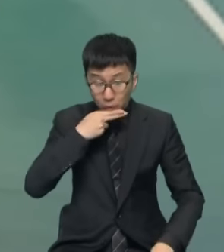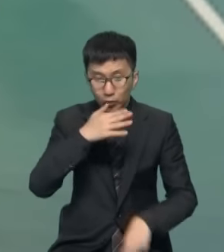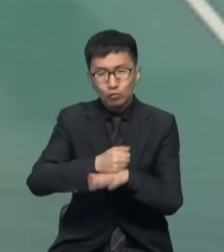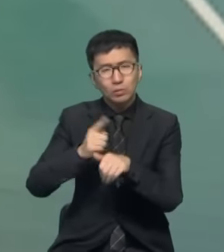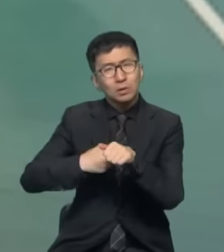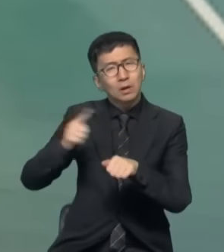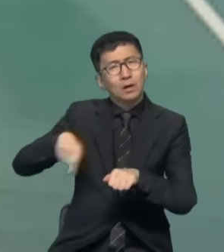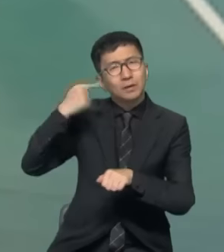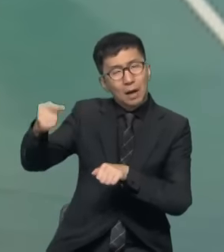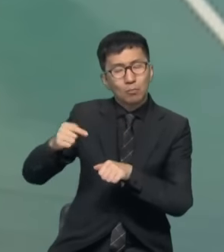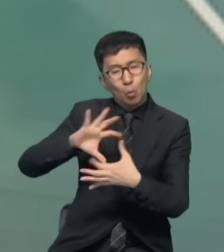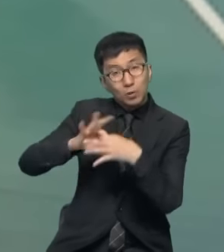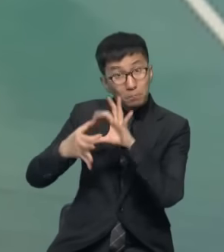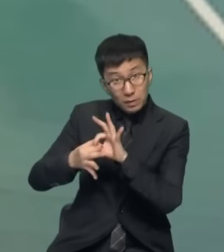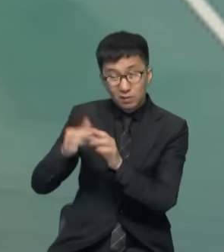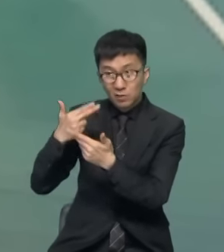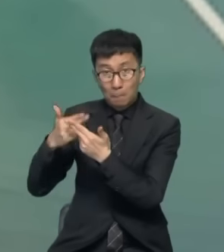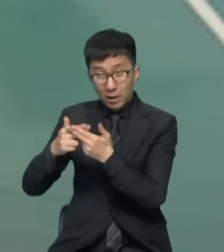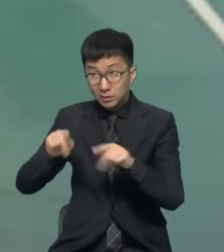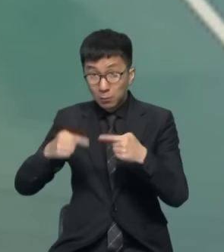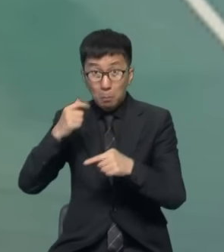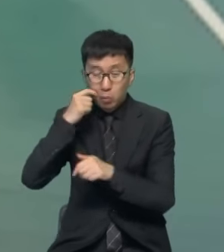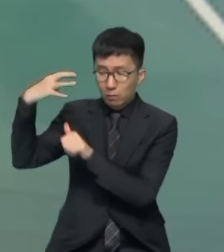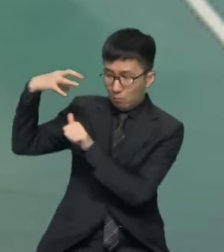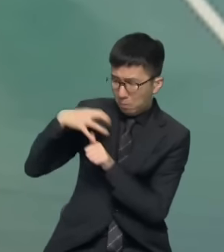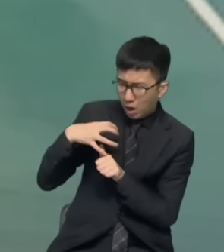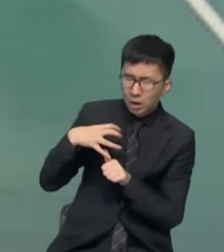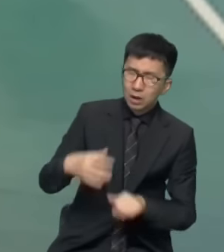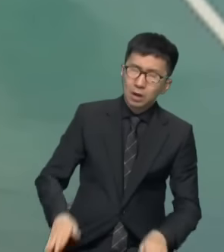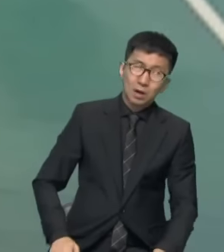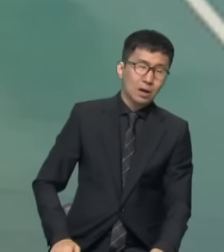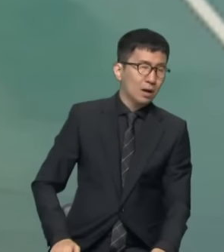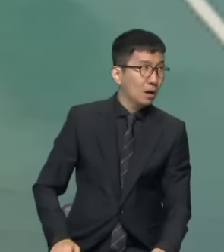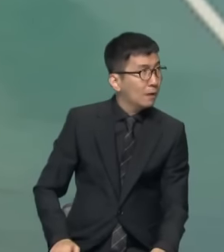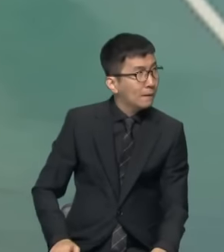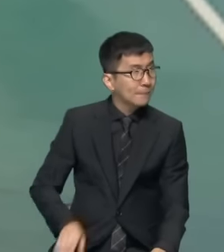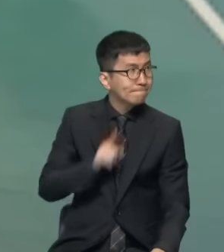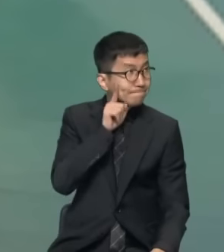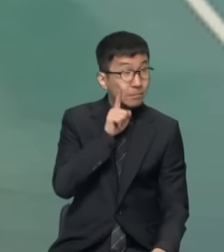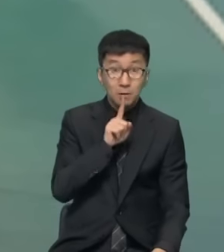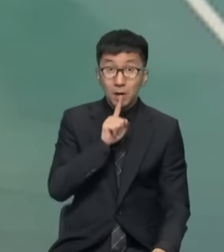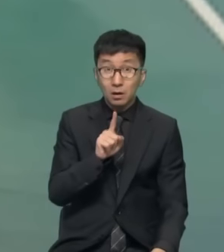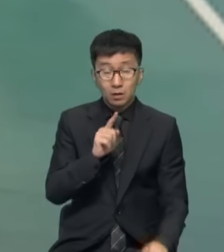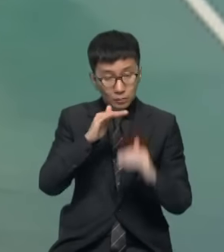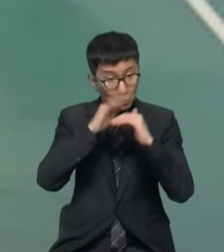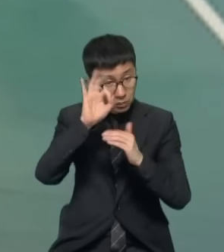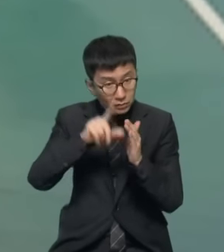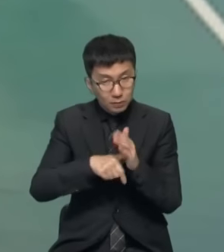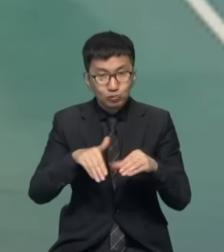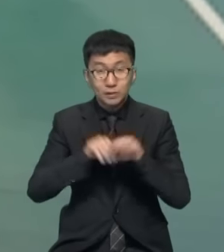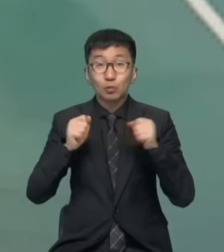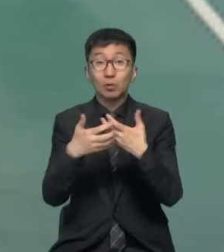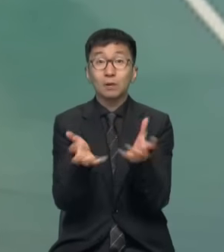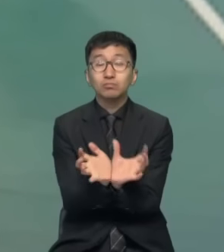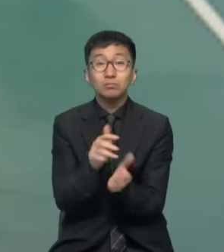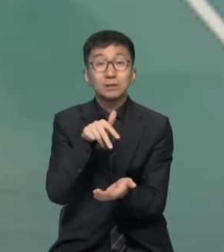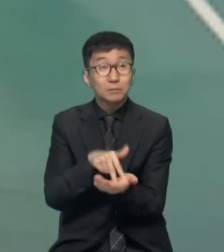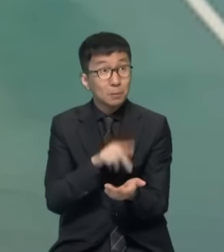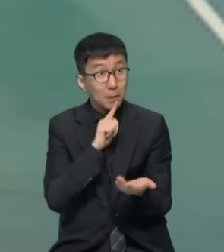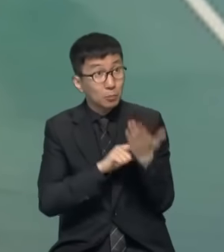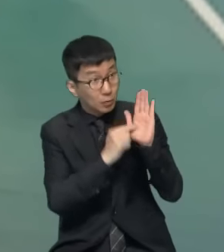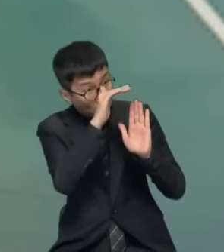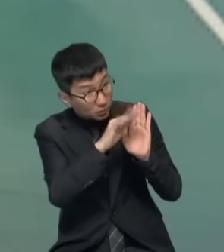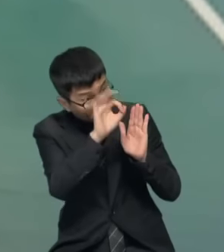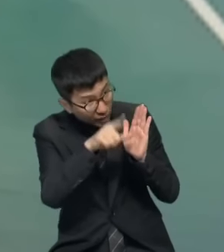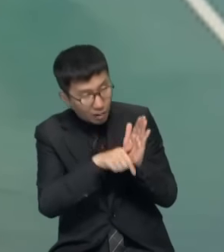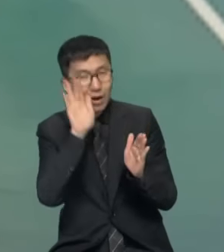올림픽에 협회가 못 나가게 하면 너무 야박하지 않느냐 네, 이런 말을 했는데 문체부의 오늘 발표를 보면 이런 문제는 앞으로는 없어질 것 같습니다.